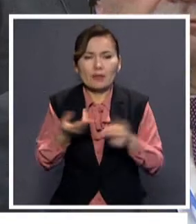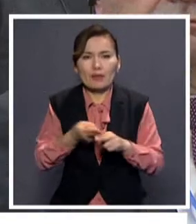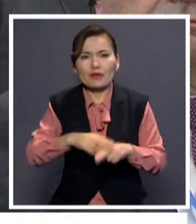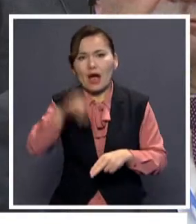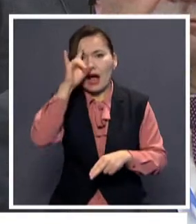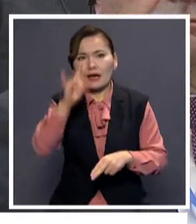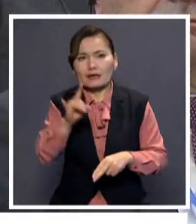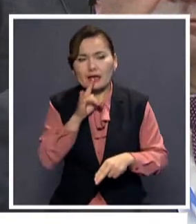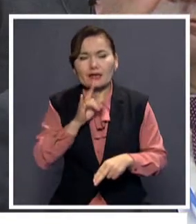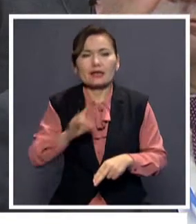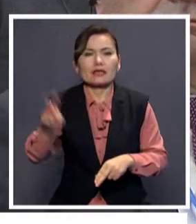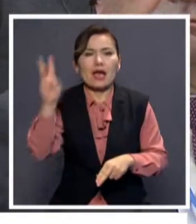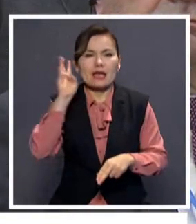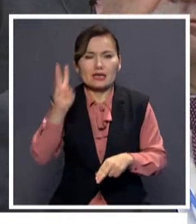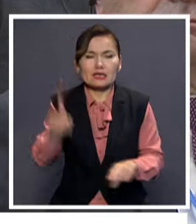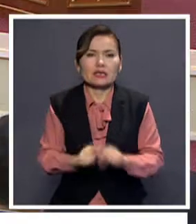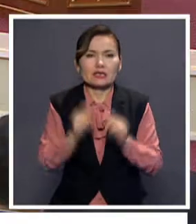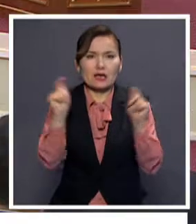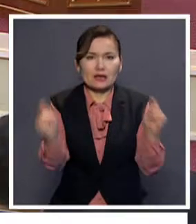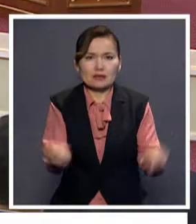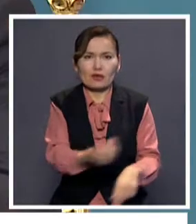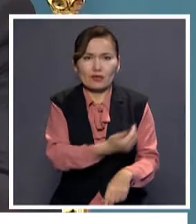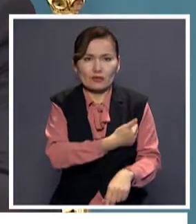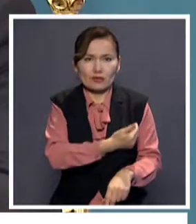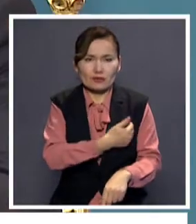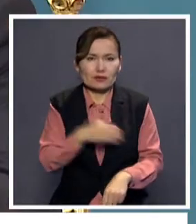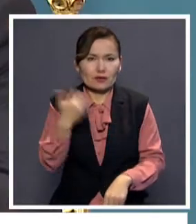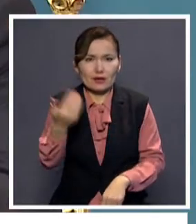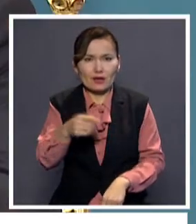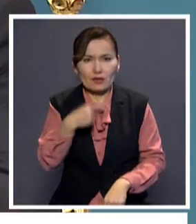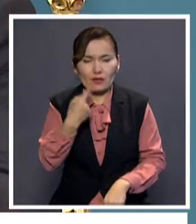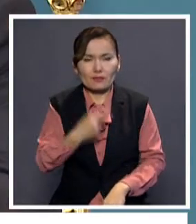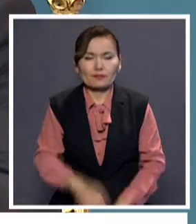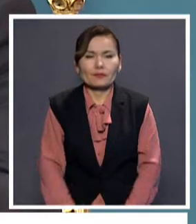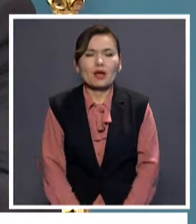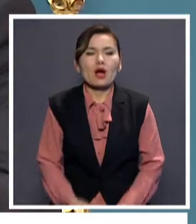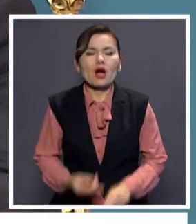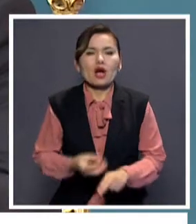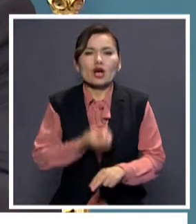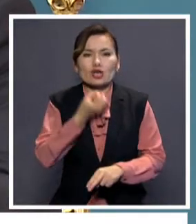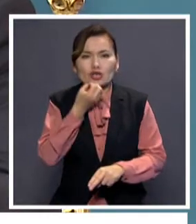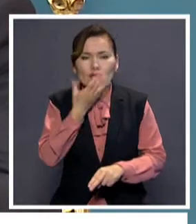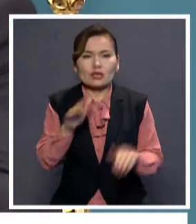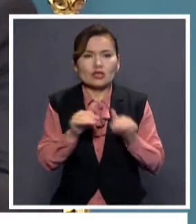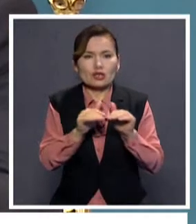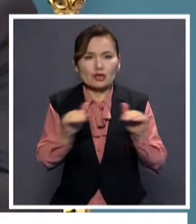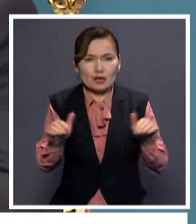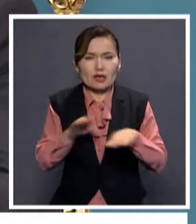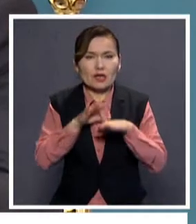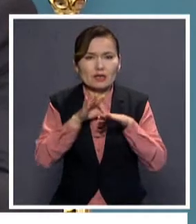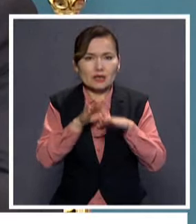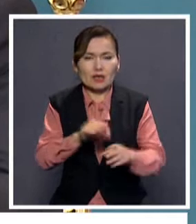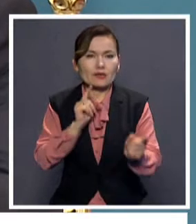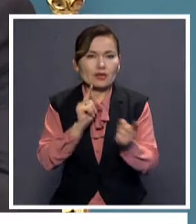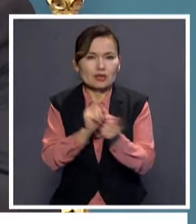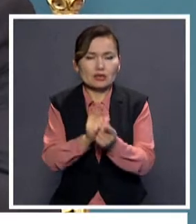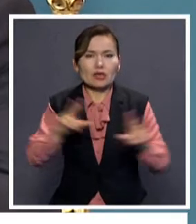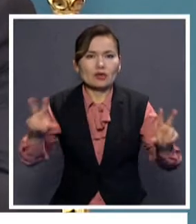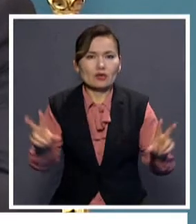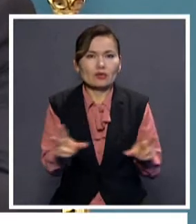елшілігін ашсаңыздар деген өтінішін де жеткізді. Жоғарғы деңгейдегі өткен бүгінгі келіссөздеріміз табысты болды деп